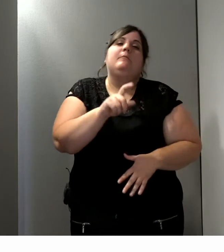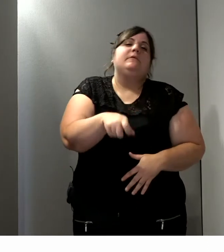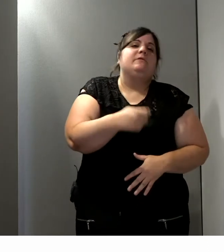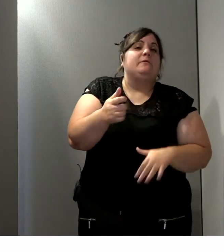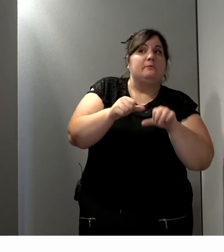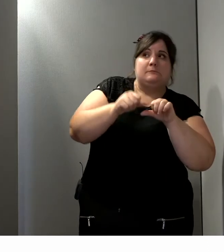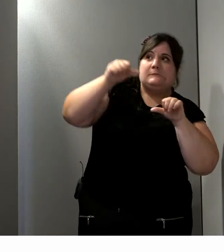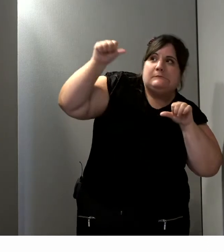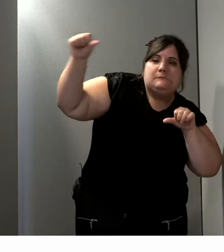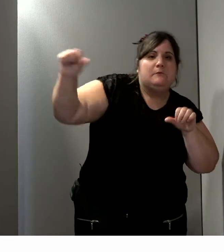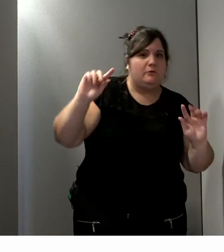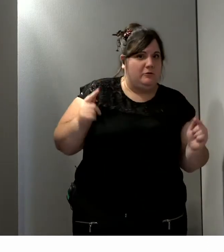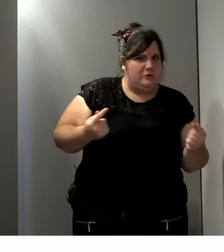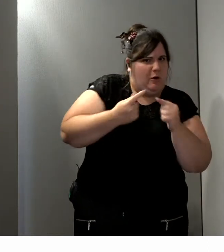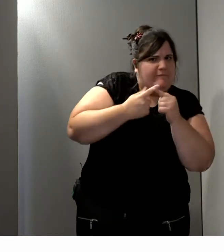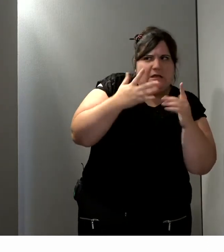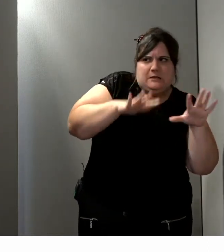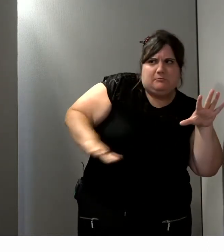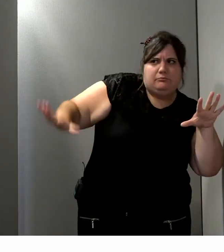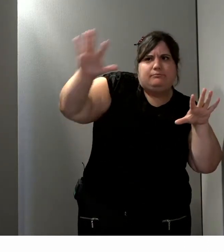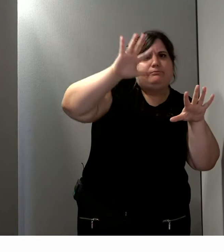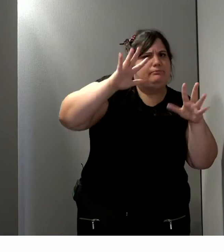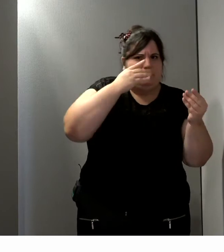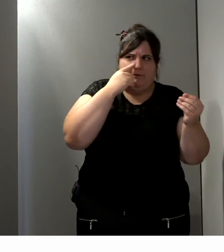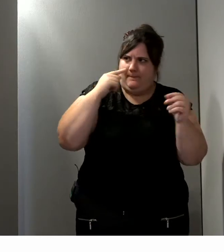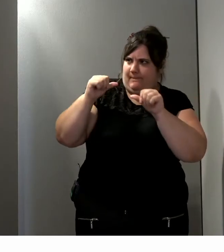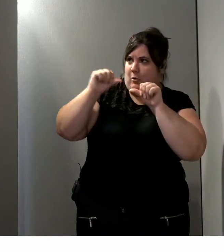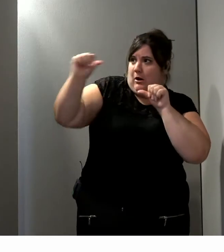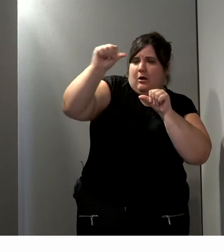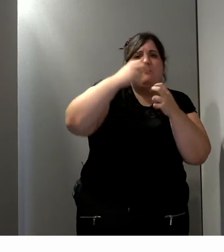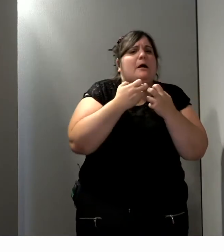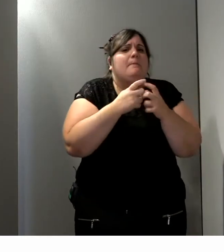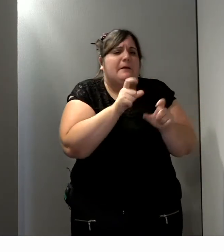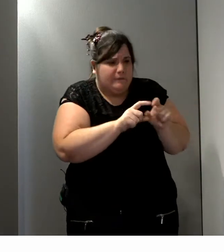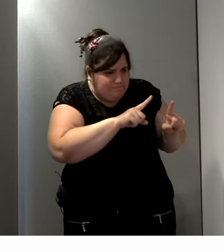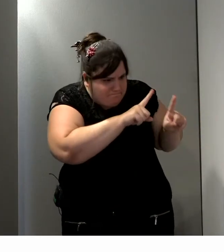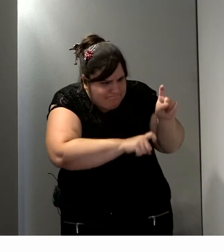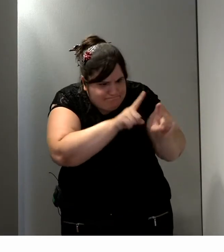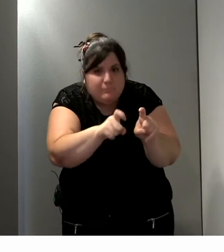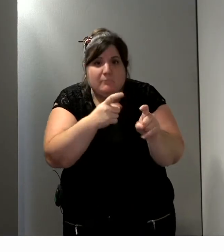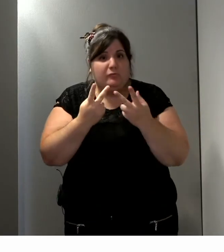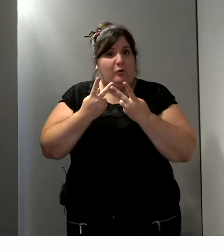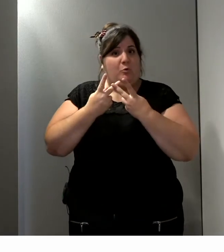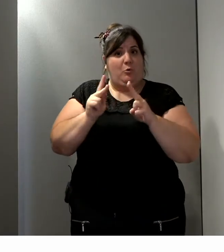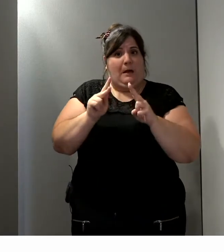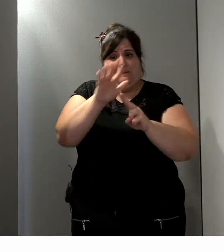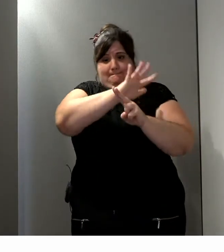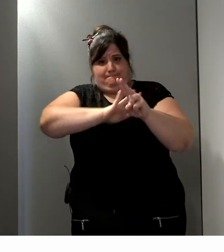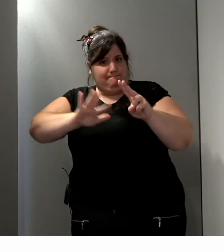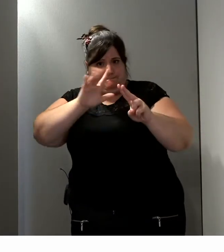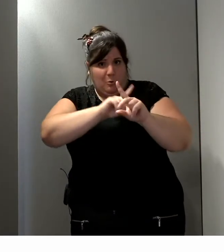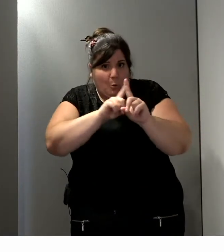géographique. Beaucoup des entrepreneurs interrogés dans l'INATI sont plutôt dans des zones rurales, peu en périurbain et encore moins en urbain, et donc